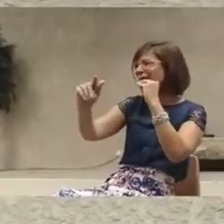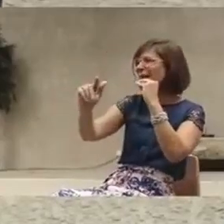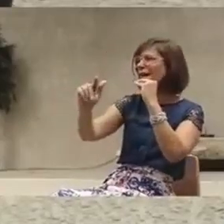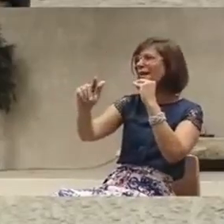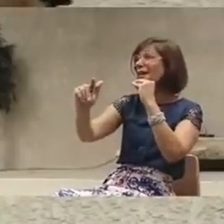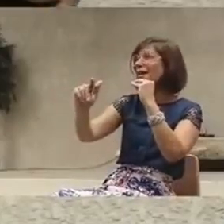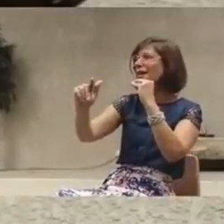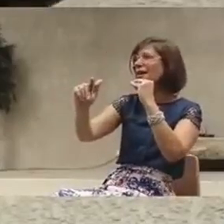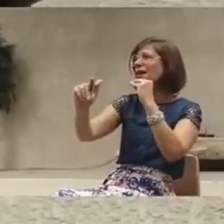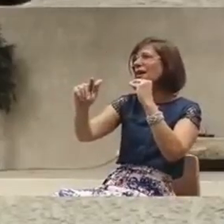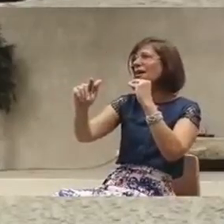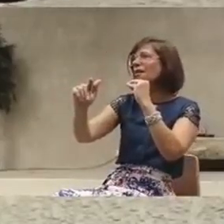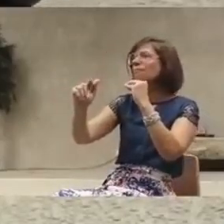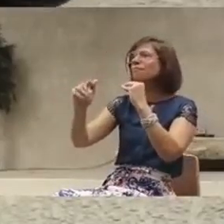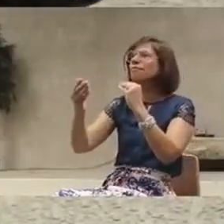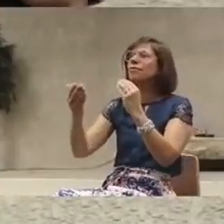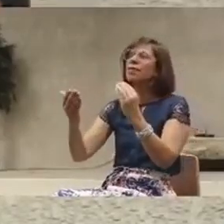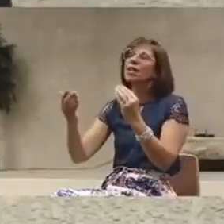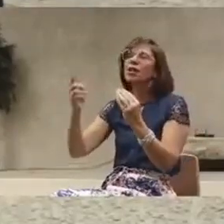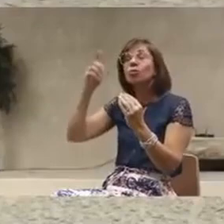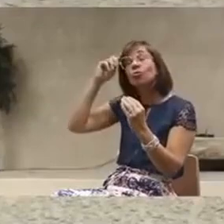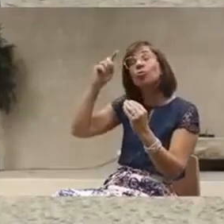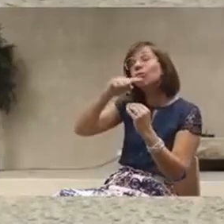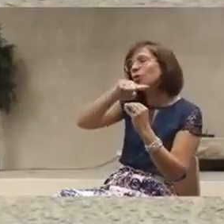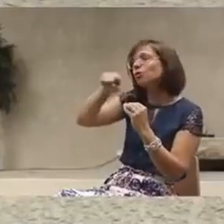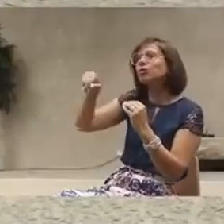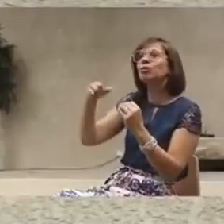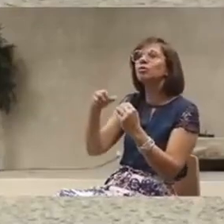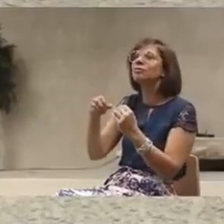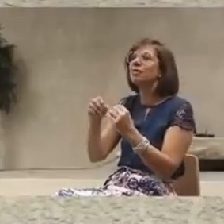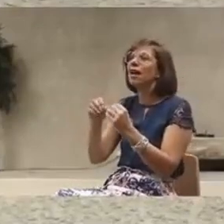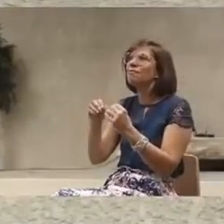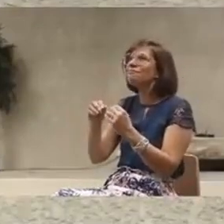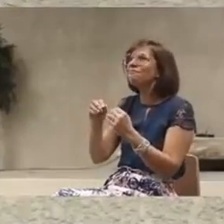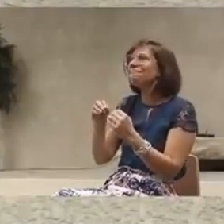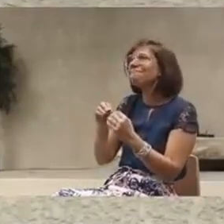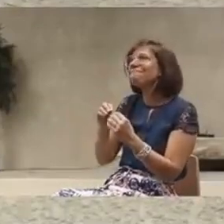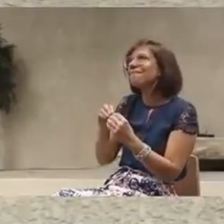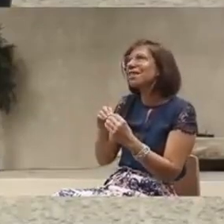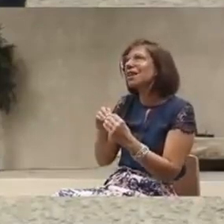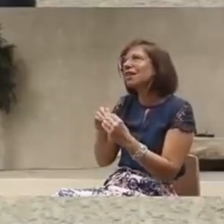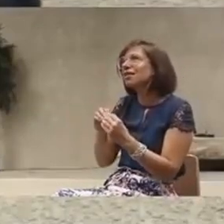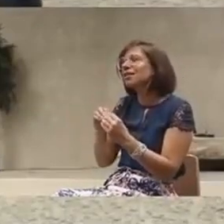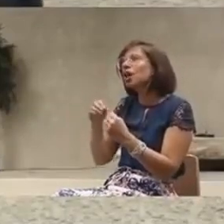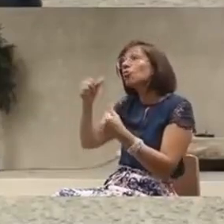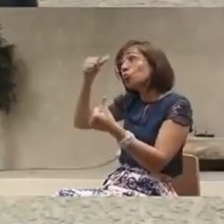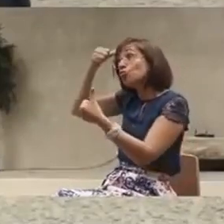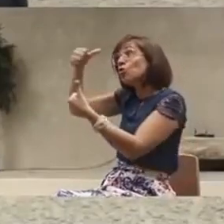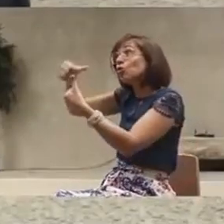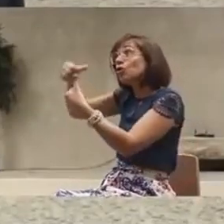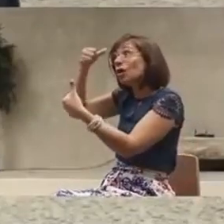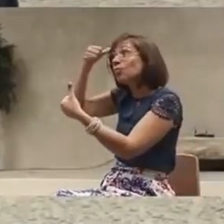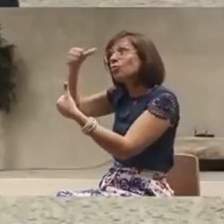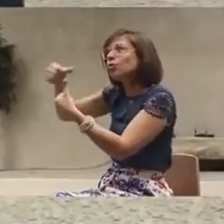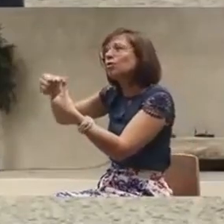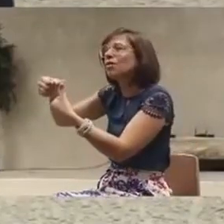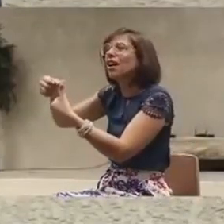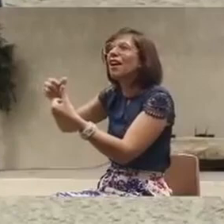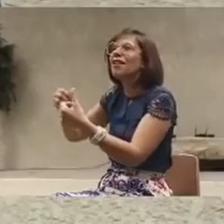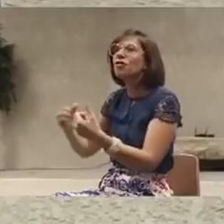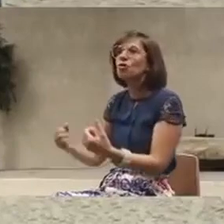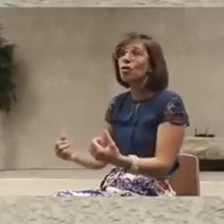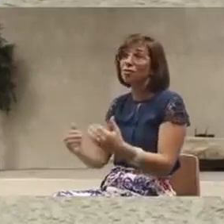l'opportunité de voir ta gloire, ton amour, ta fidélité, ta grandeur, ta douceur. Seigneur,